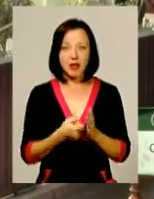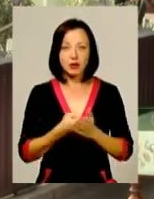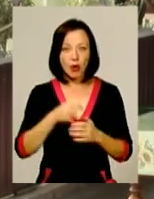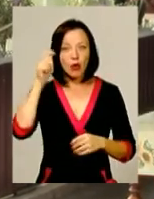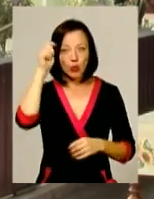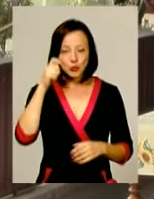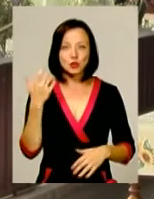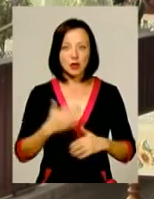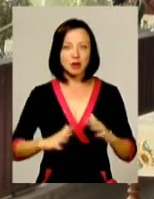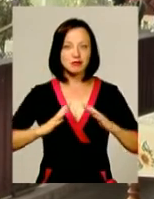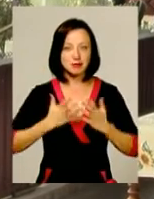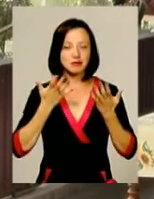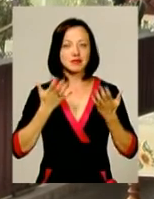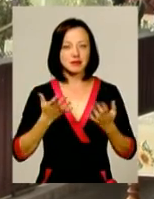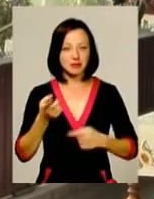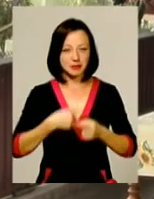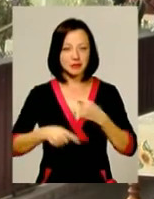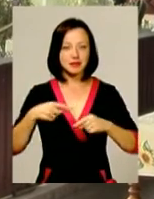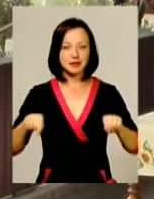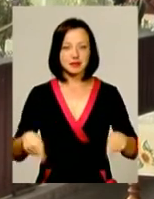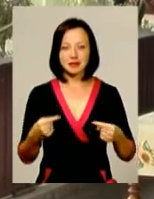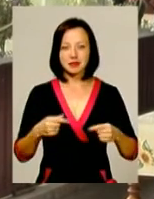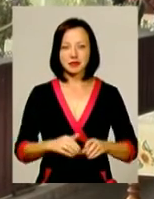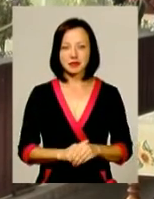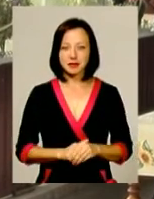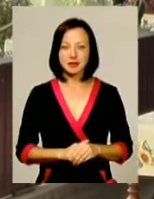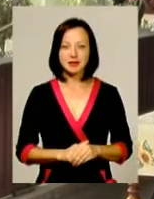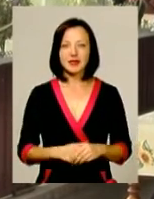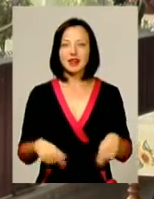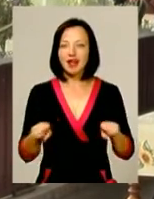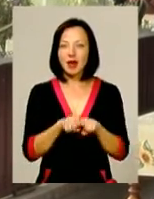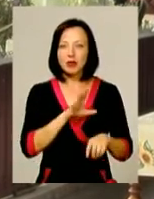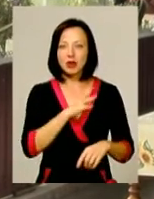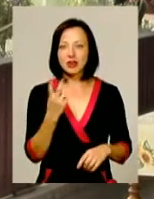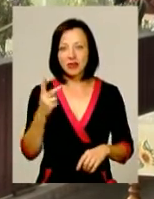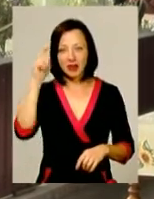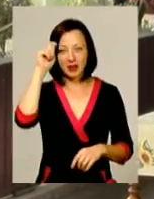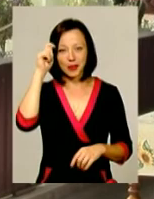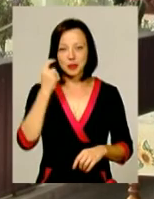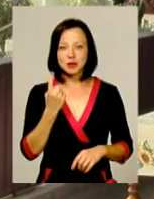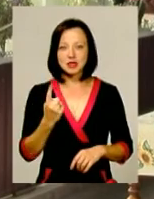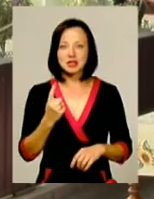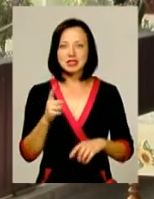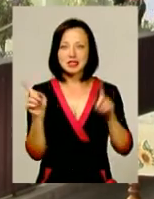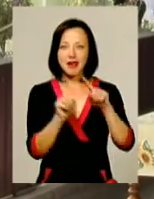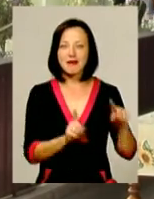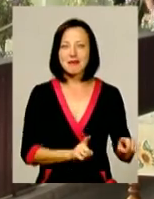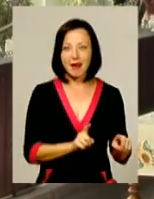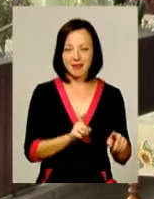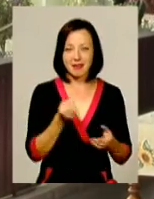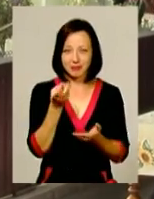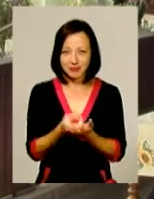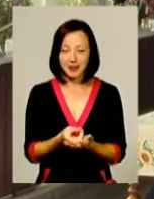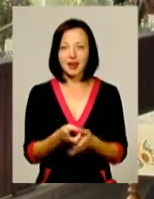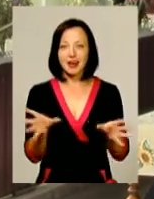тоді в нього вже і дух піднявся, і все остальне. Там таких було 2, що один десь з Закарпаття,